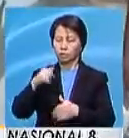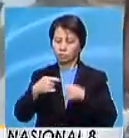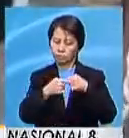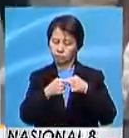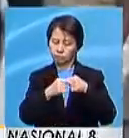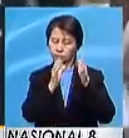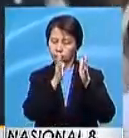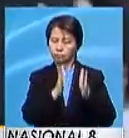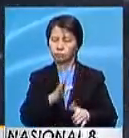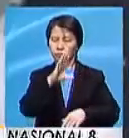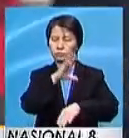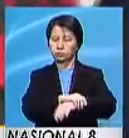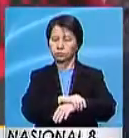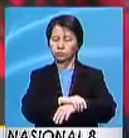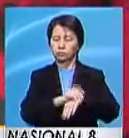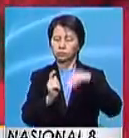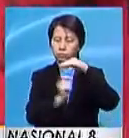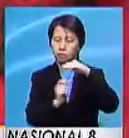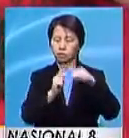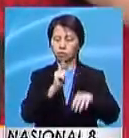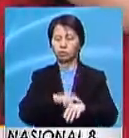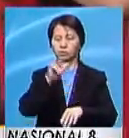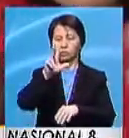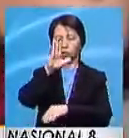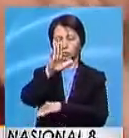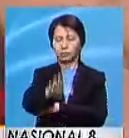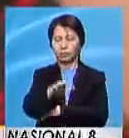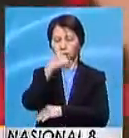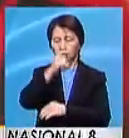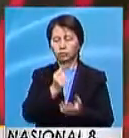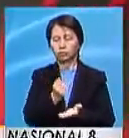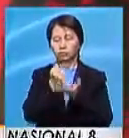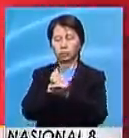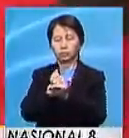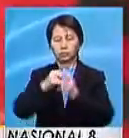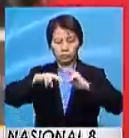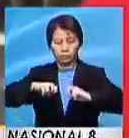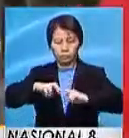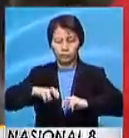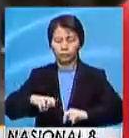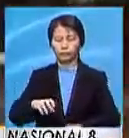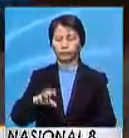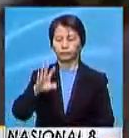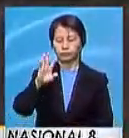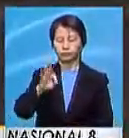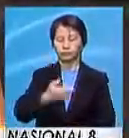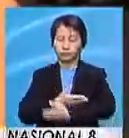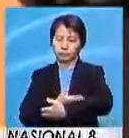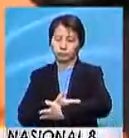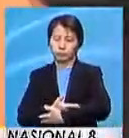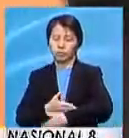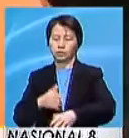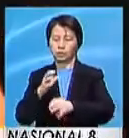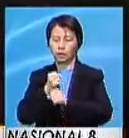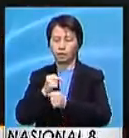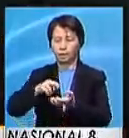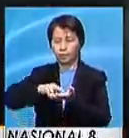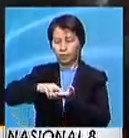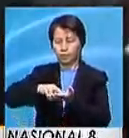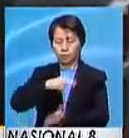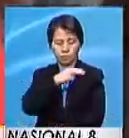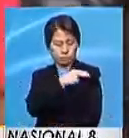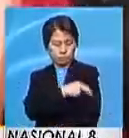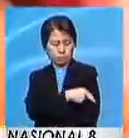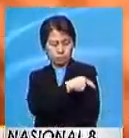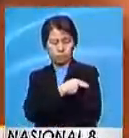ditahan di taska berkenaan kira-kira pukul 3 petang bagi membantu siasatan. Al-Fatih kini sedang menerima rawatan lanjut di